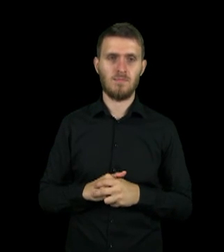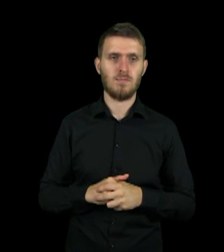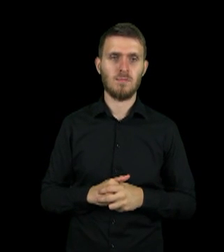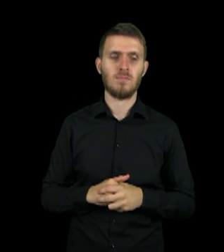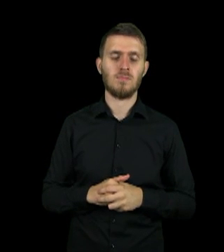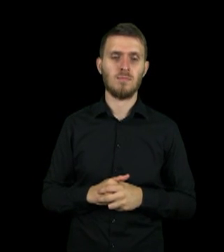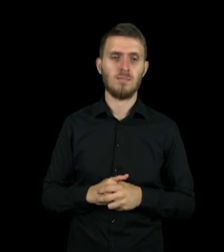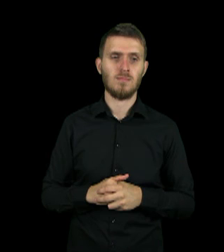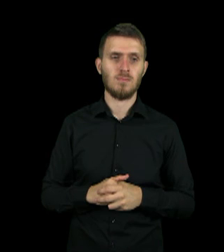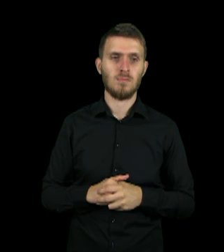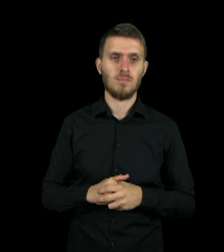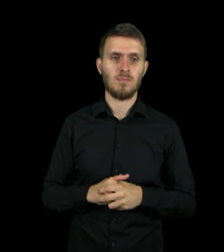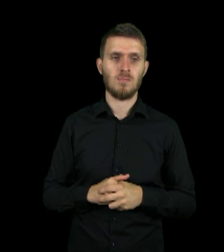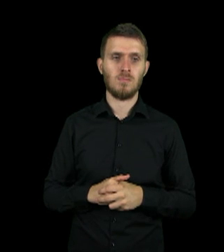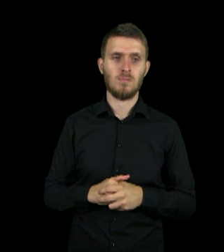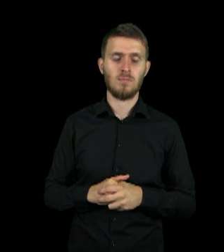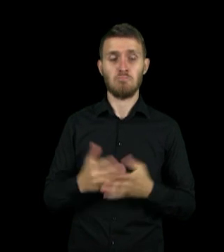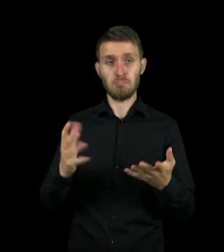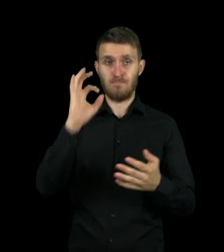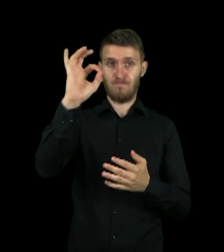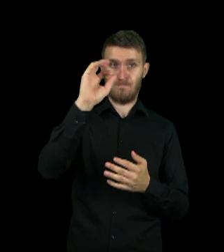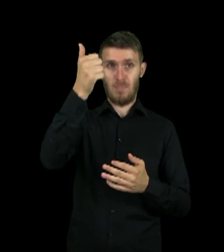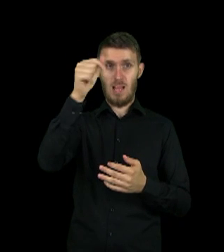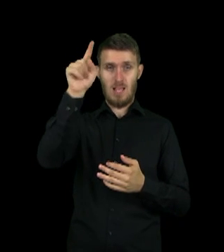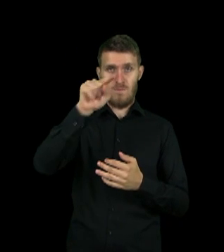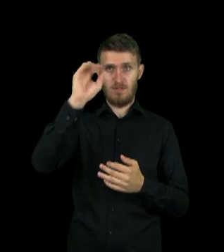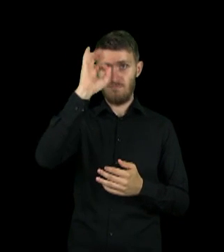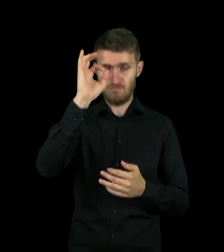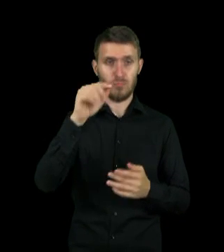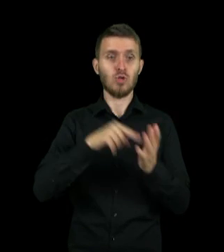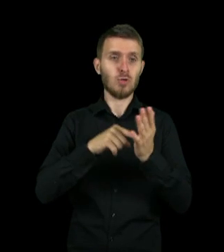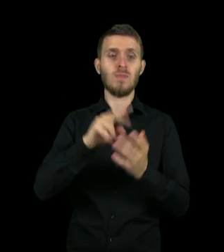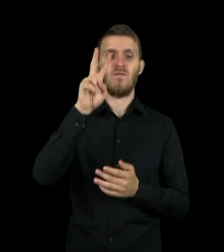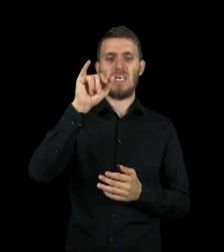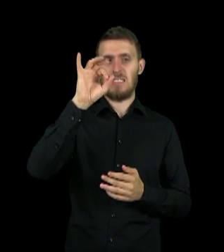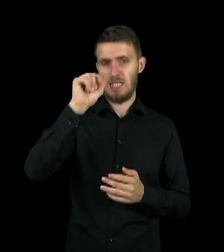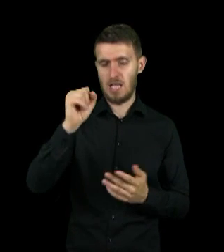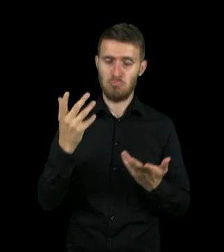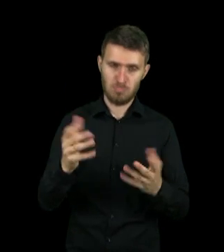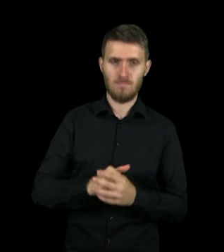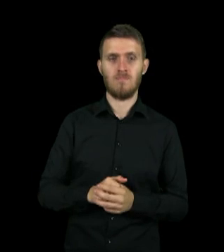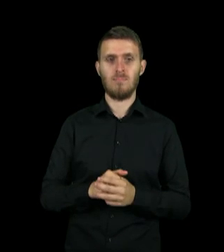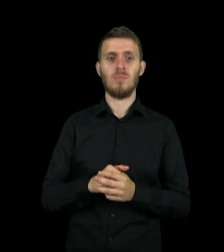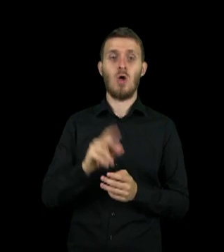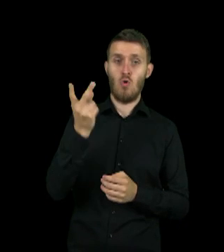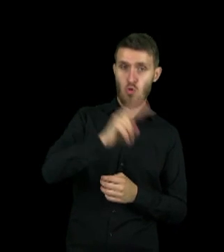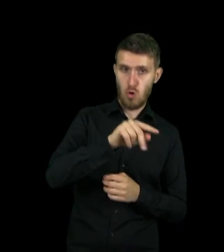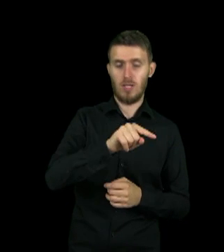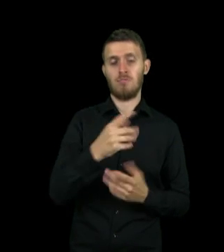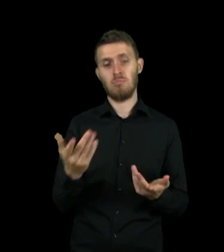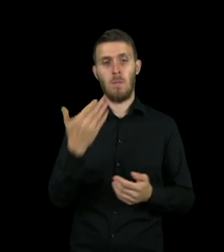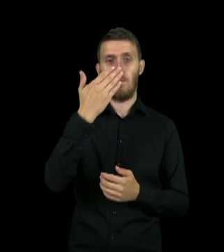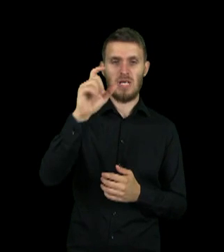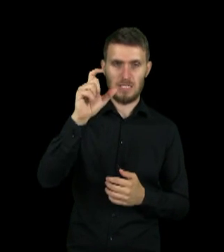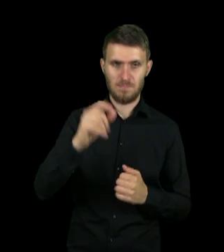łączących banki itp na potrzeby tego filmu uprości sprawę Powiedzmy że to jest sieć